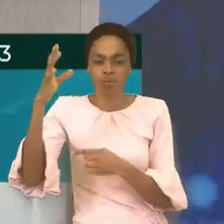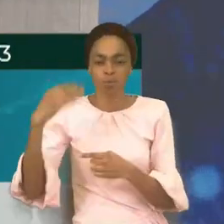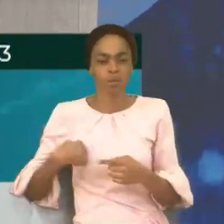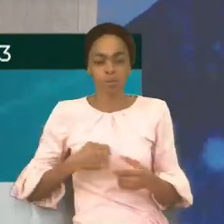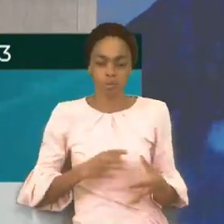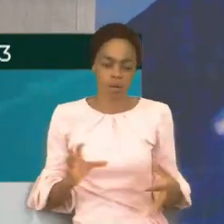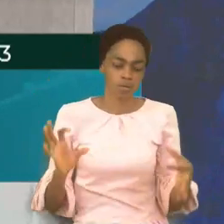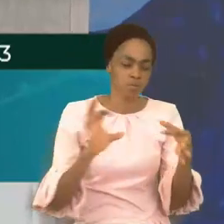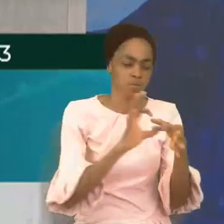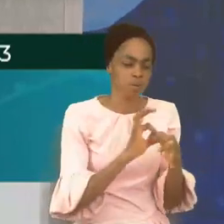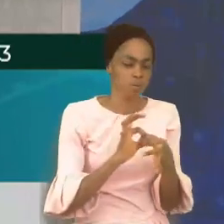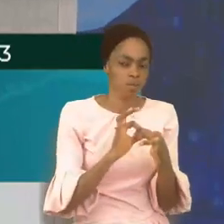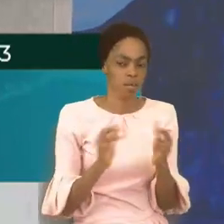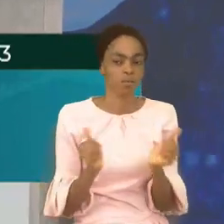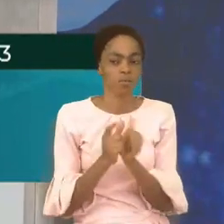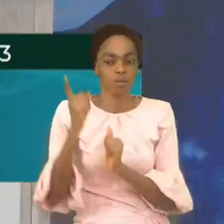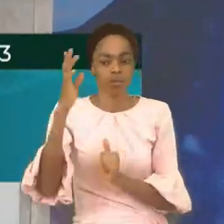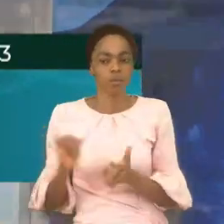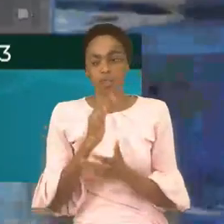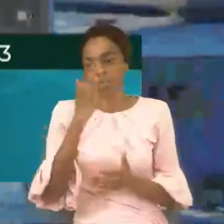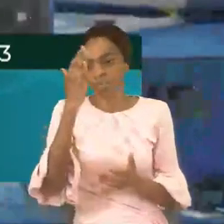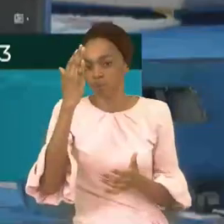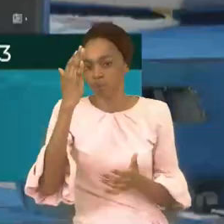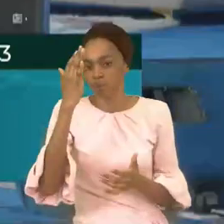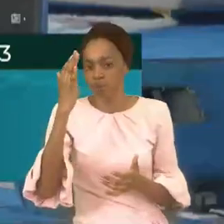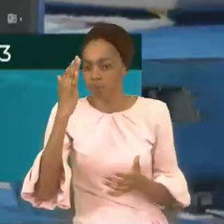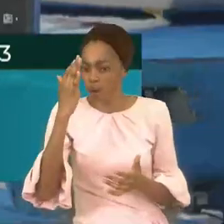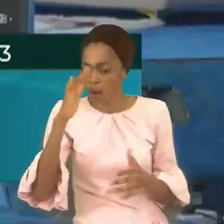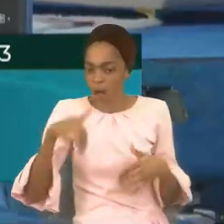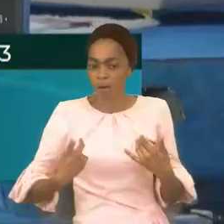nous sommes réconciliés avec Dieu, et c'est comme ça que nous avons cette